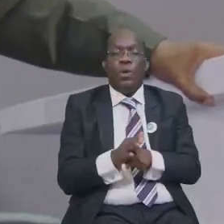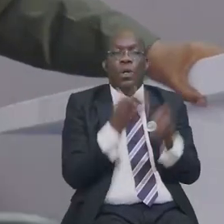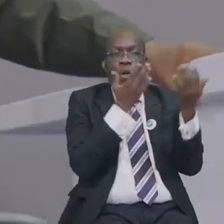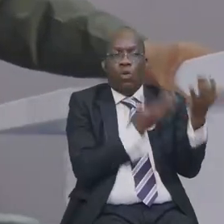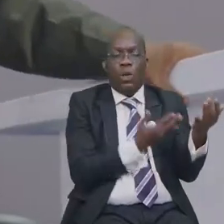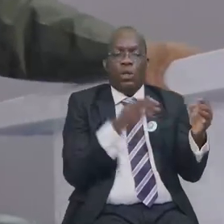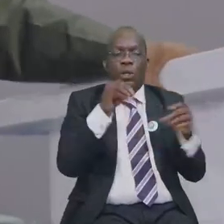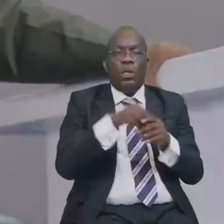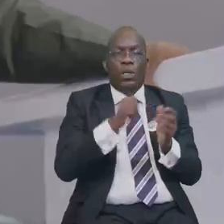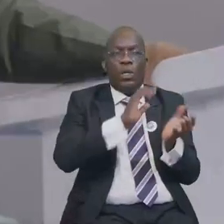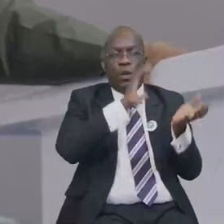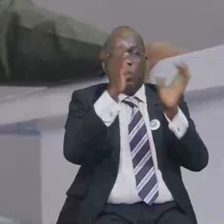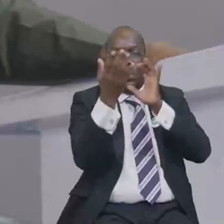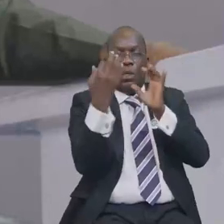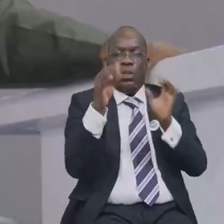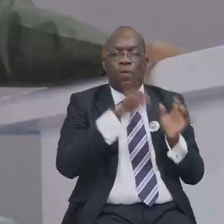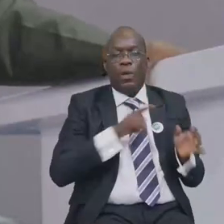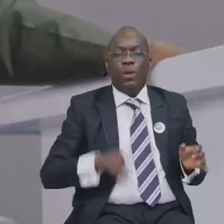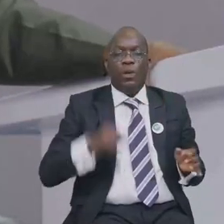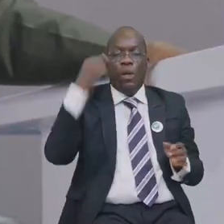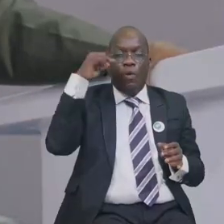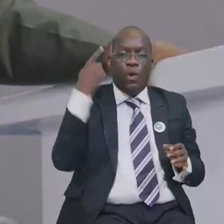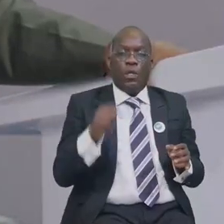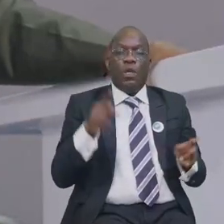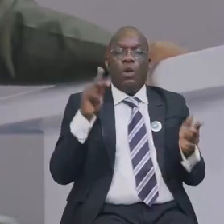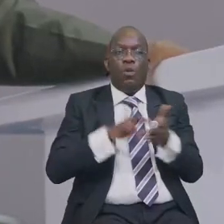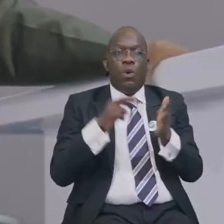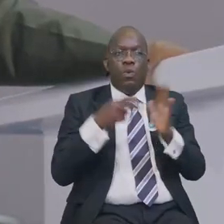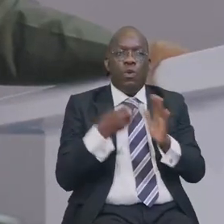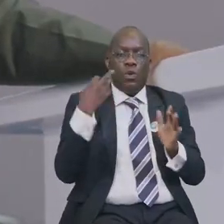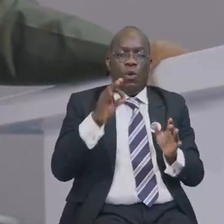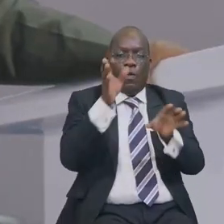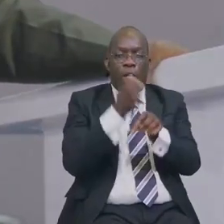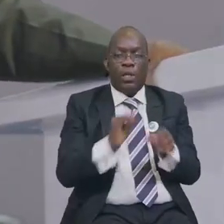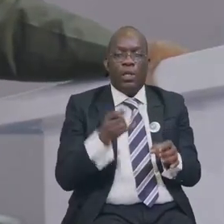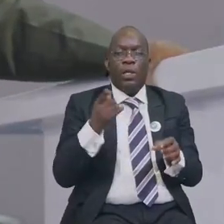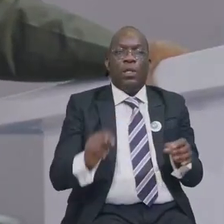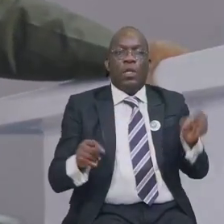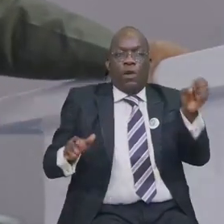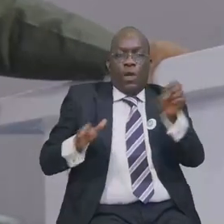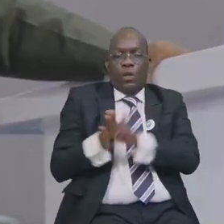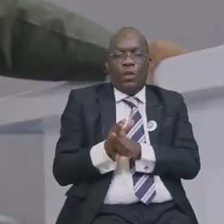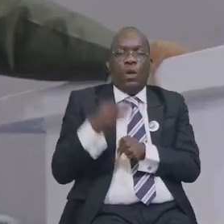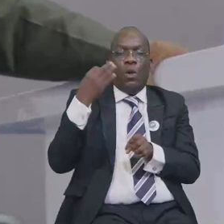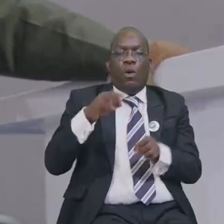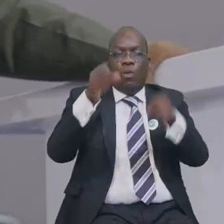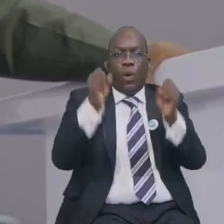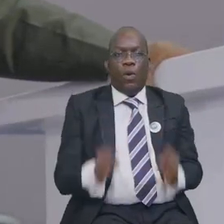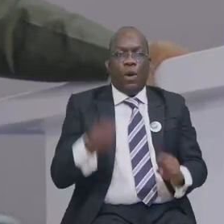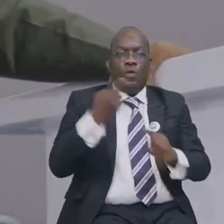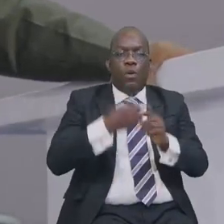à la présence du Seigneur dans le but d'avoir le revêtement de la puissance d'en haut